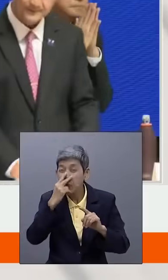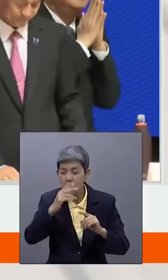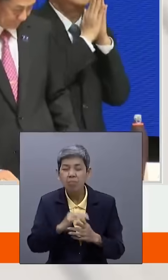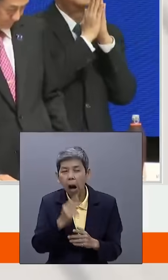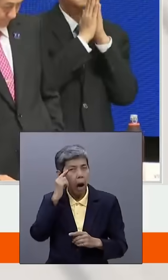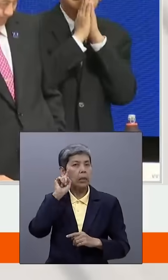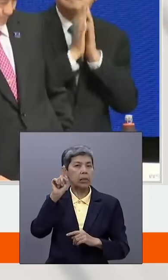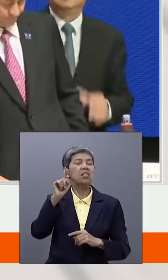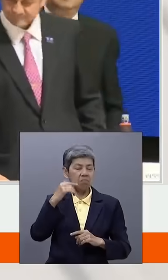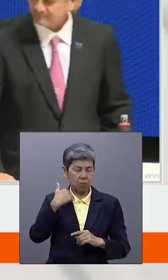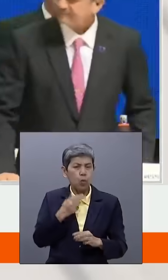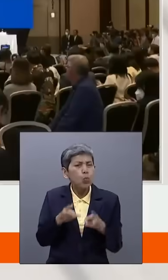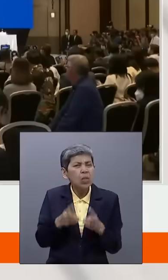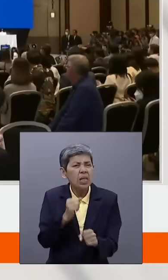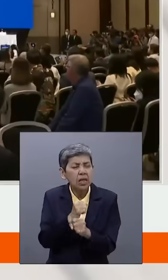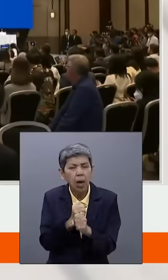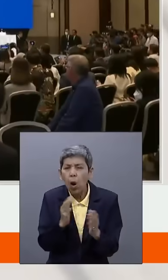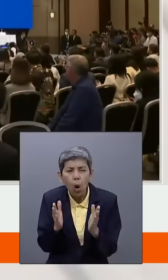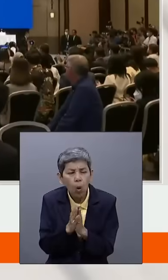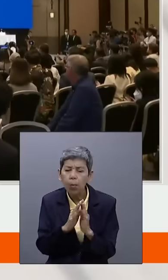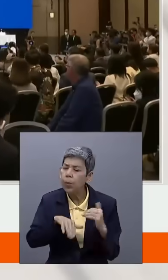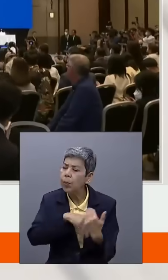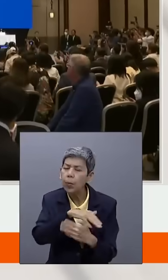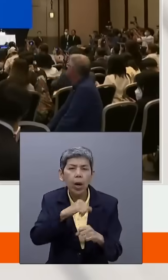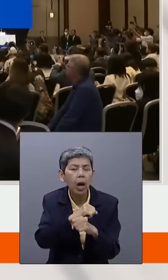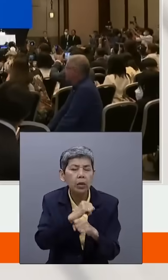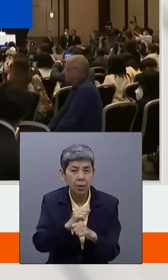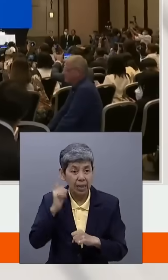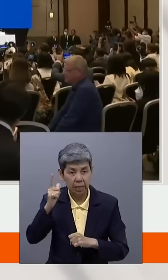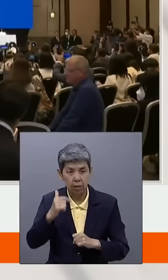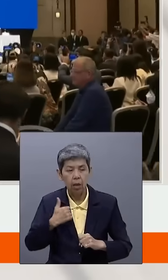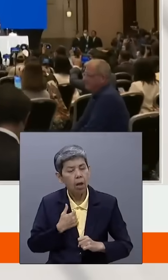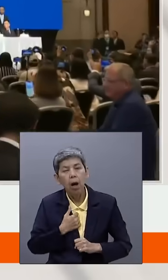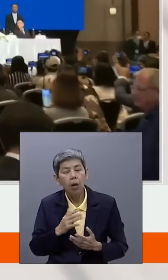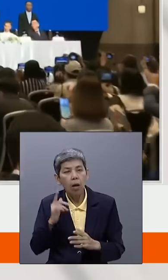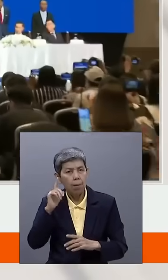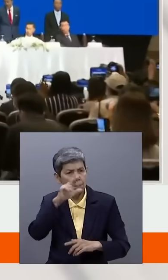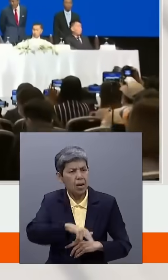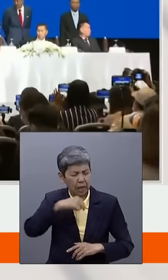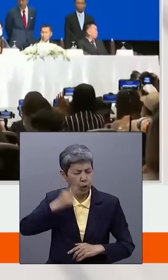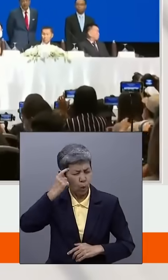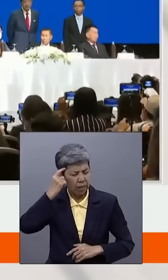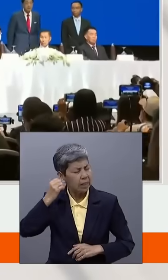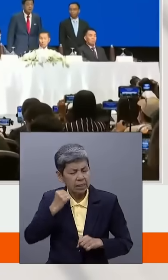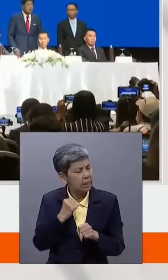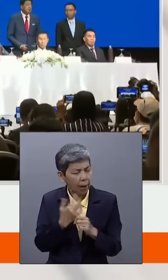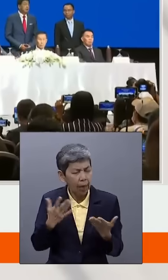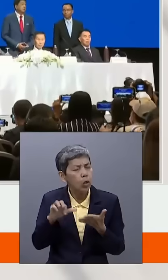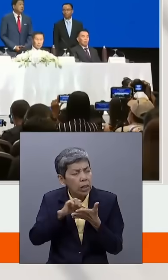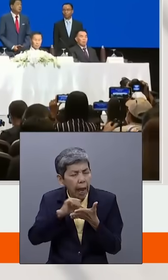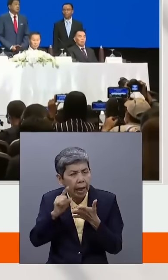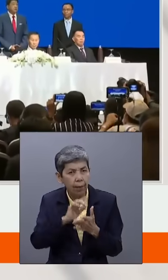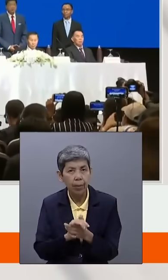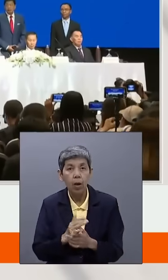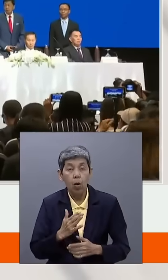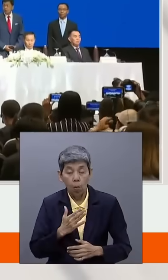ล้วแต่จะทำไงให้มันไปด้วยกันกลมกลืนแล้วก็ไม่ใช่แค่คุณทักษิณต้องถอดบทเรียนพรรคเพื่อไทยนั่นแหละก็ต้องถอดบทเรียนด้วยคนที่อยู่